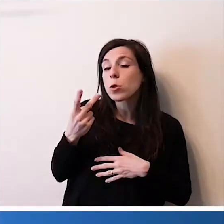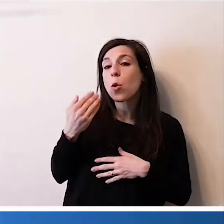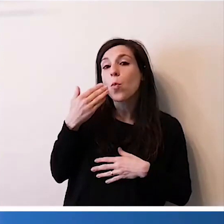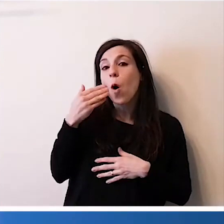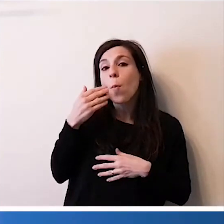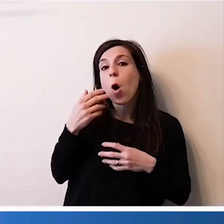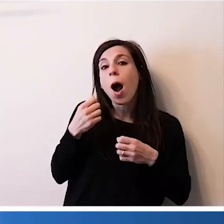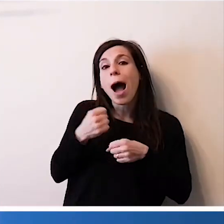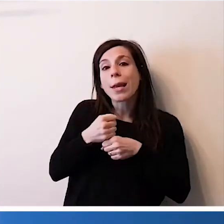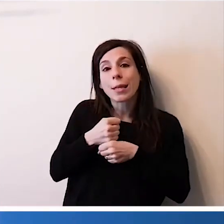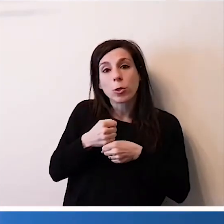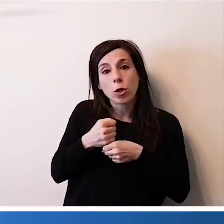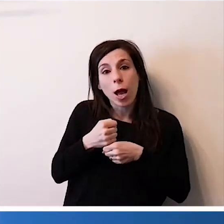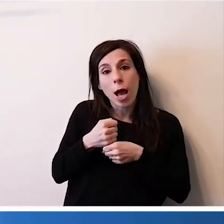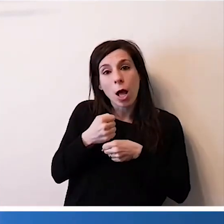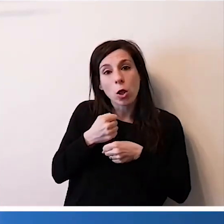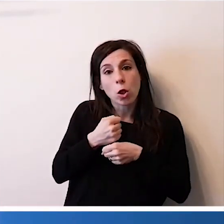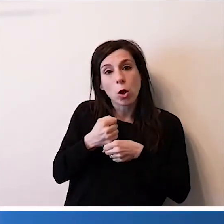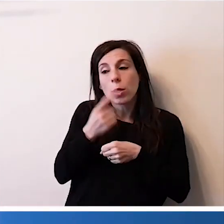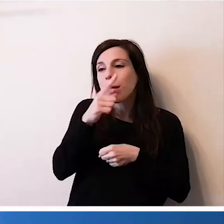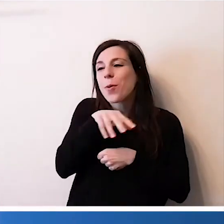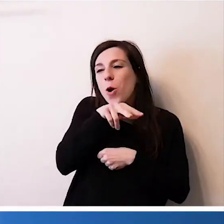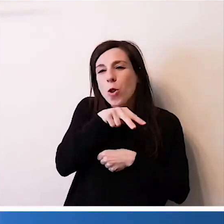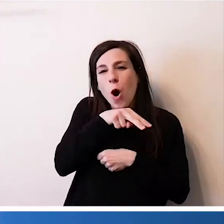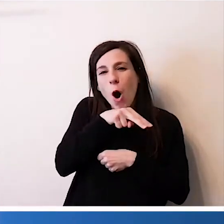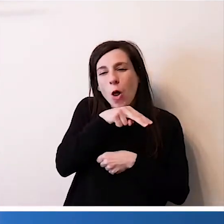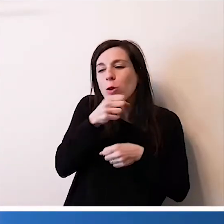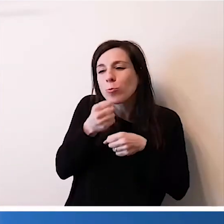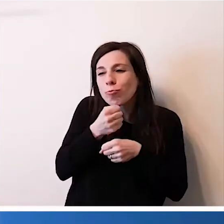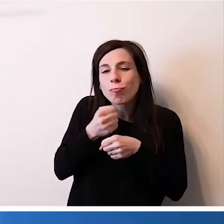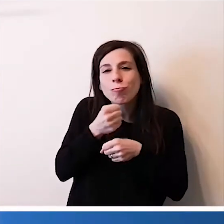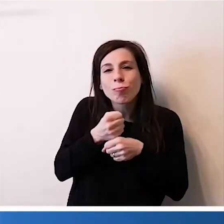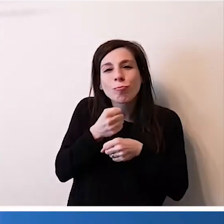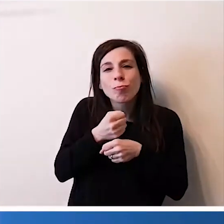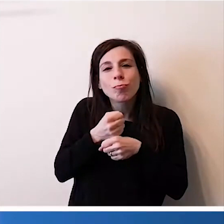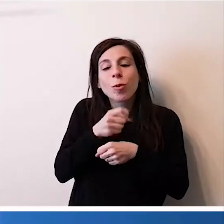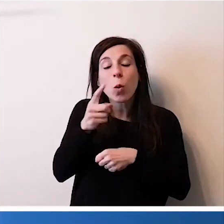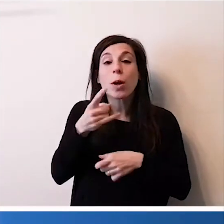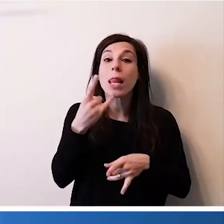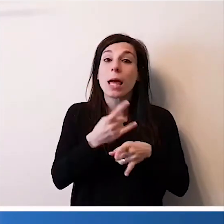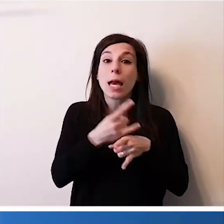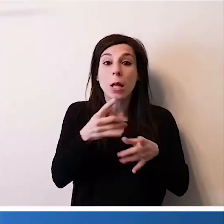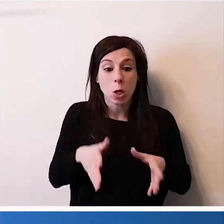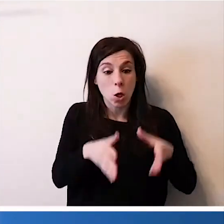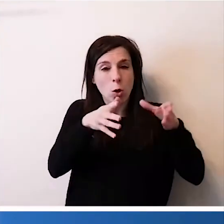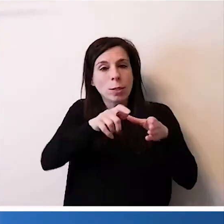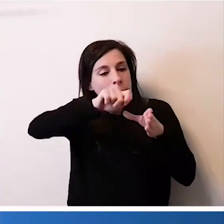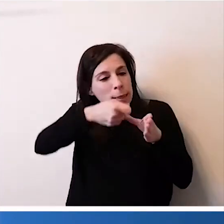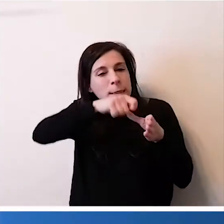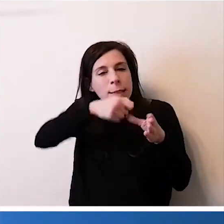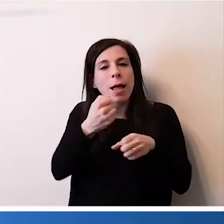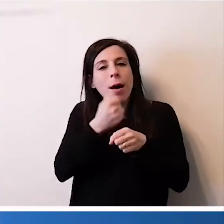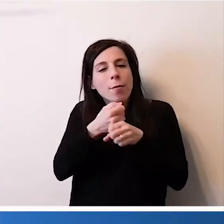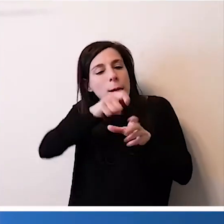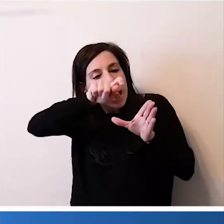artigiano, una specie di nonnino, che stava intagliando il legno e